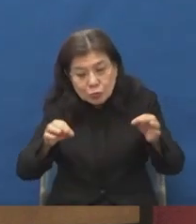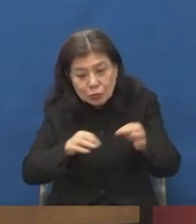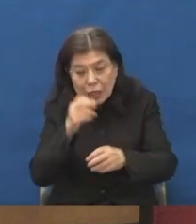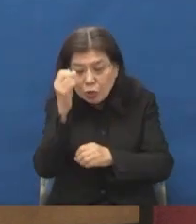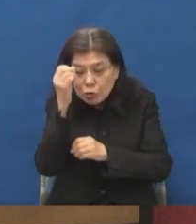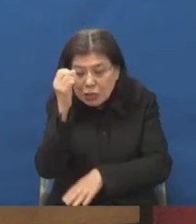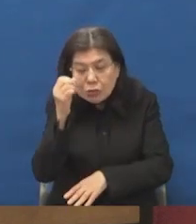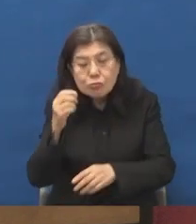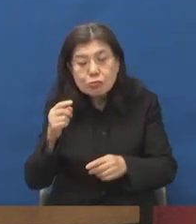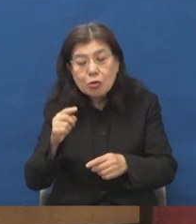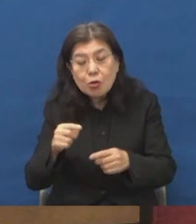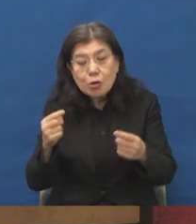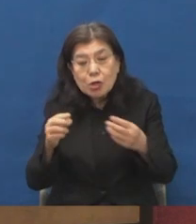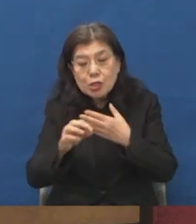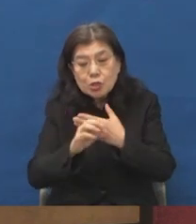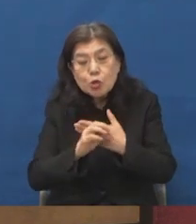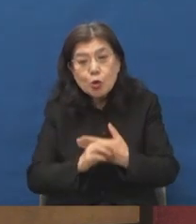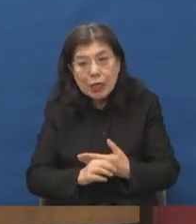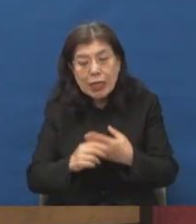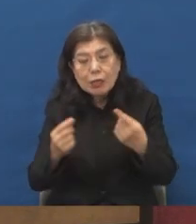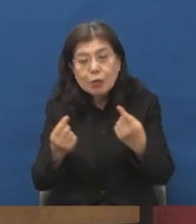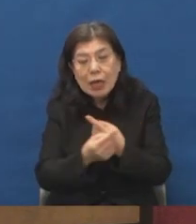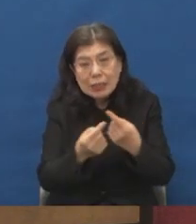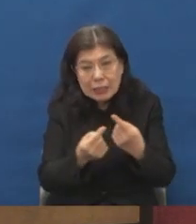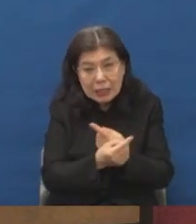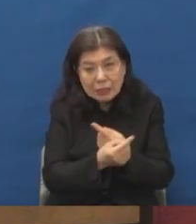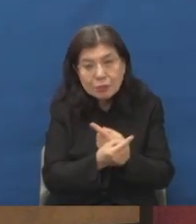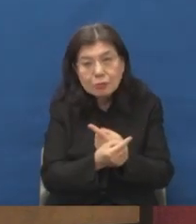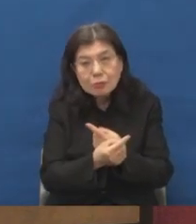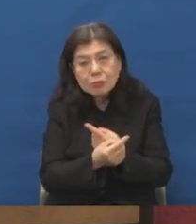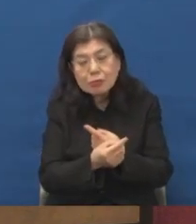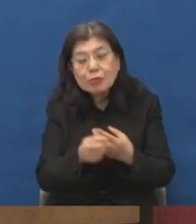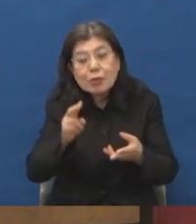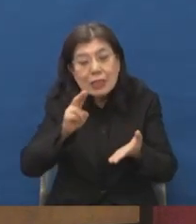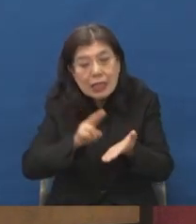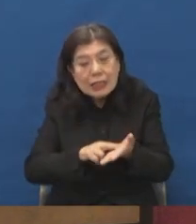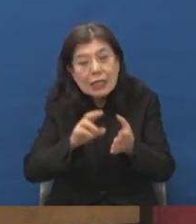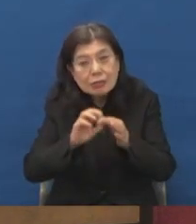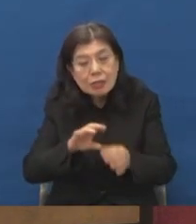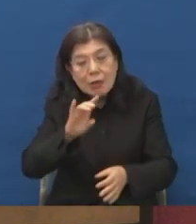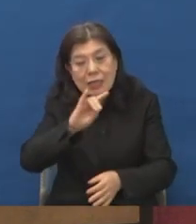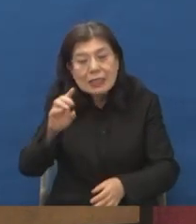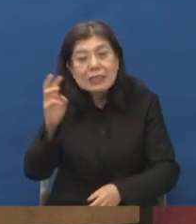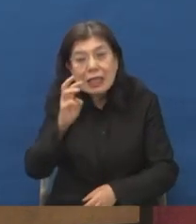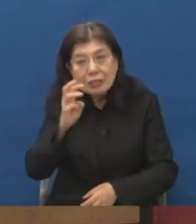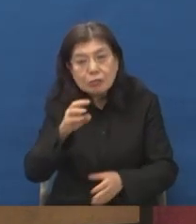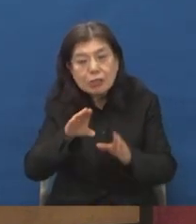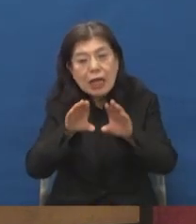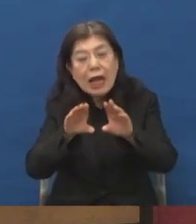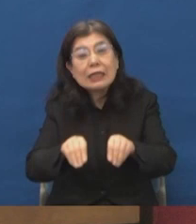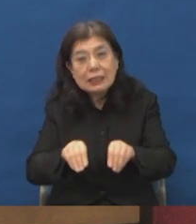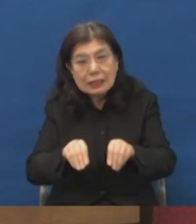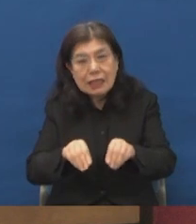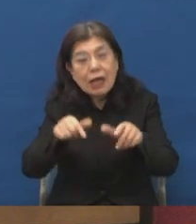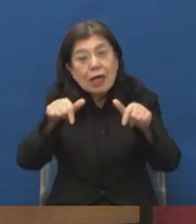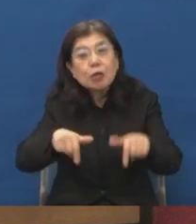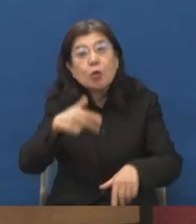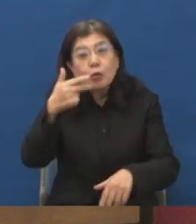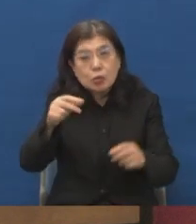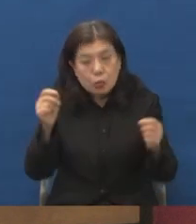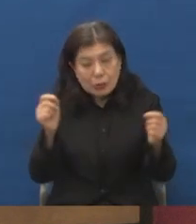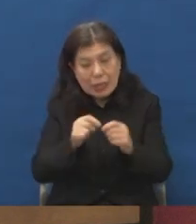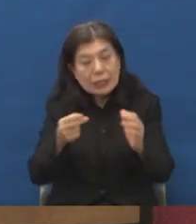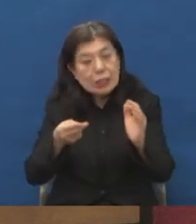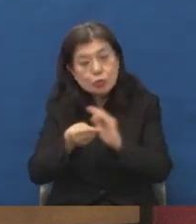一部を改正する条例の制定については、議第30号で廃止した京都市の短期入所施設